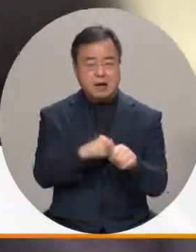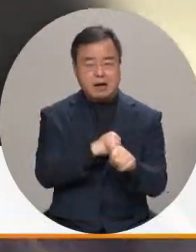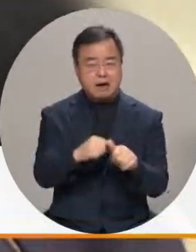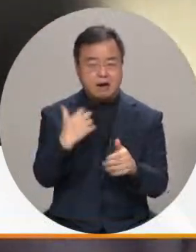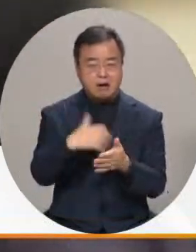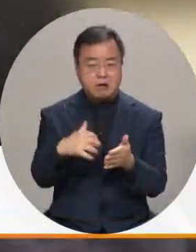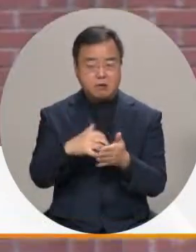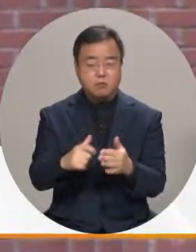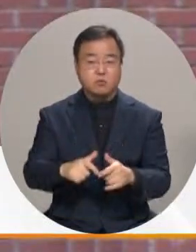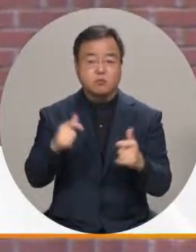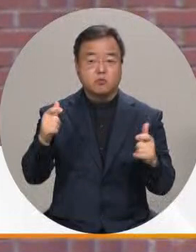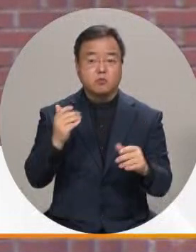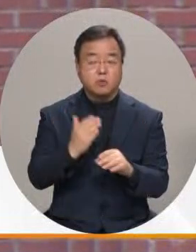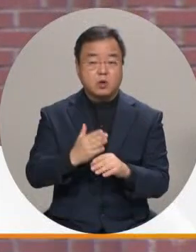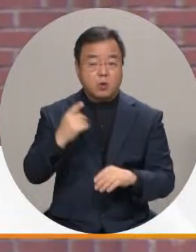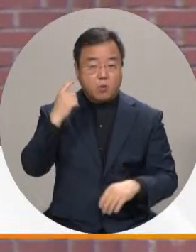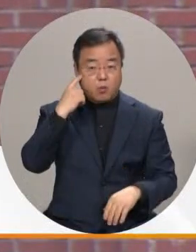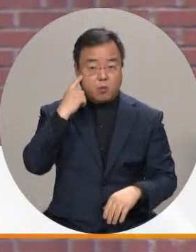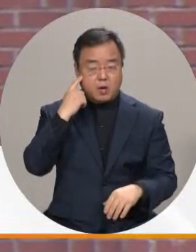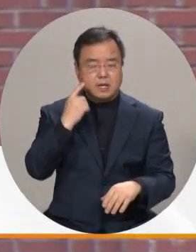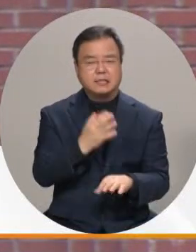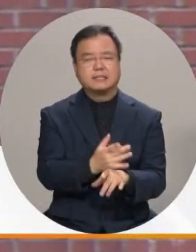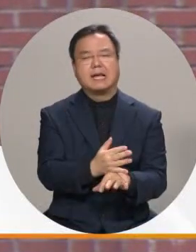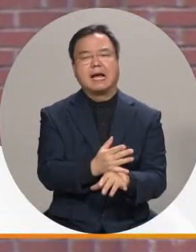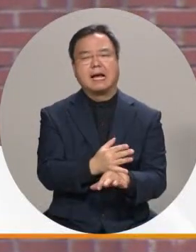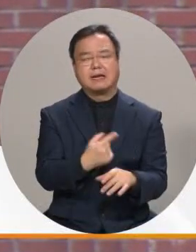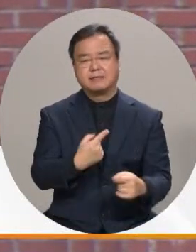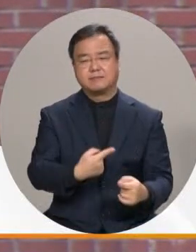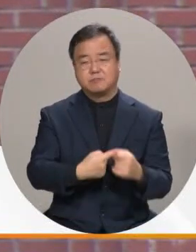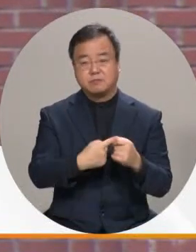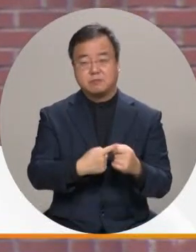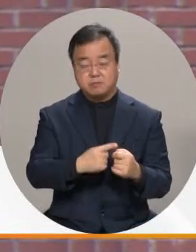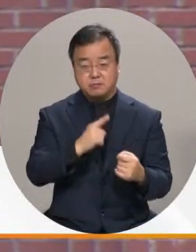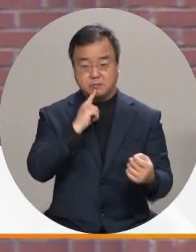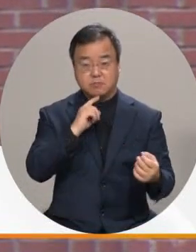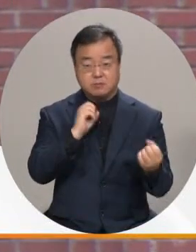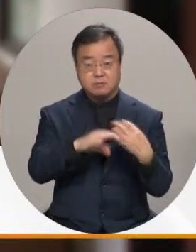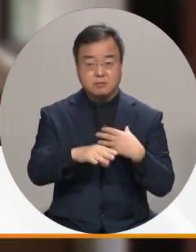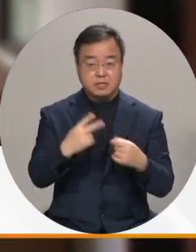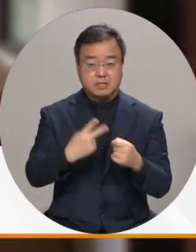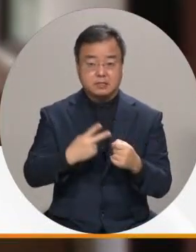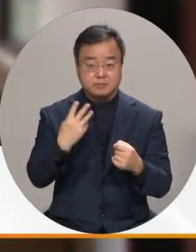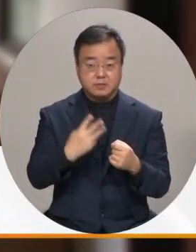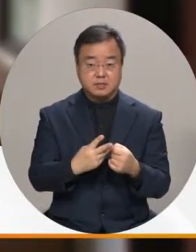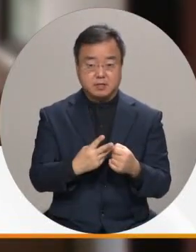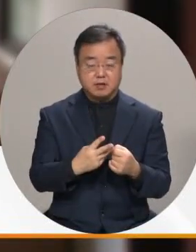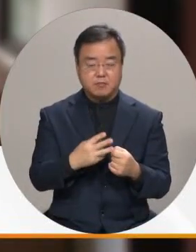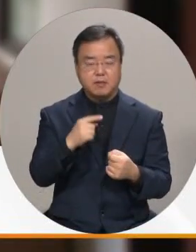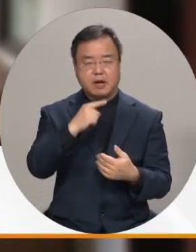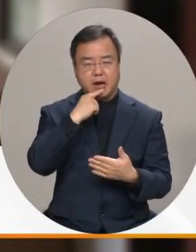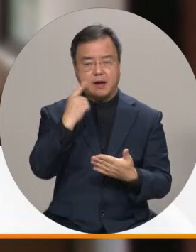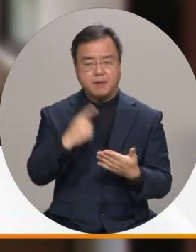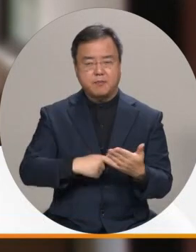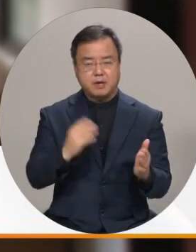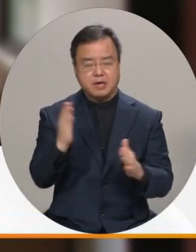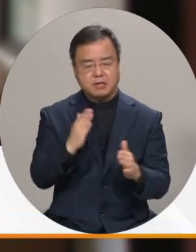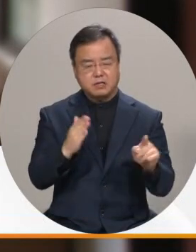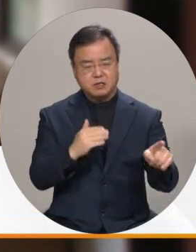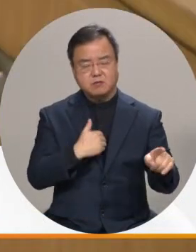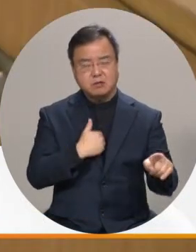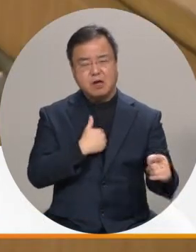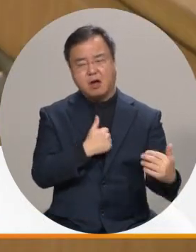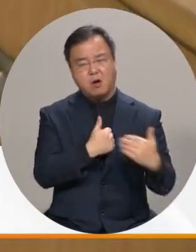이유를 보면 여전히 장난이라는 이유가 1순위긴 하지만 2, 3순위로 나타난 것이 피해 학생이 먼저